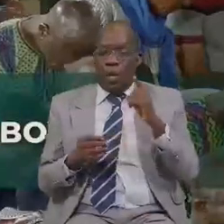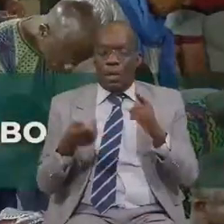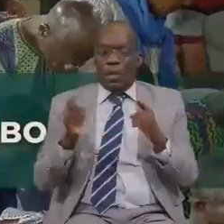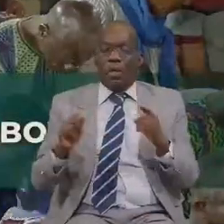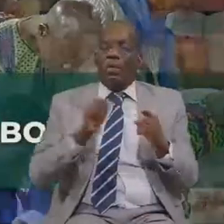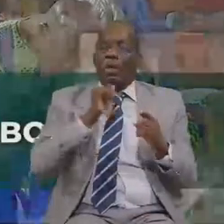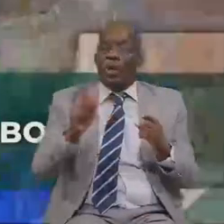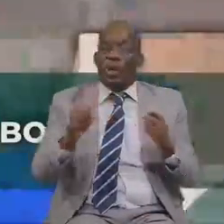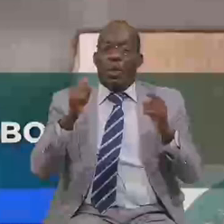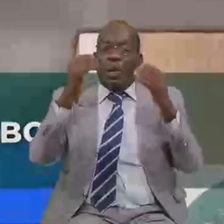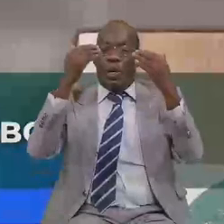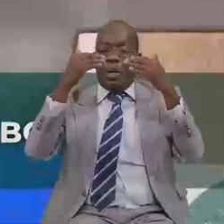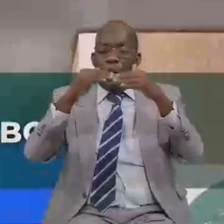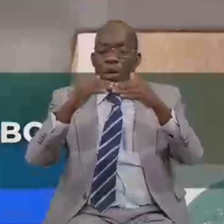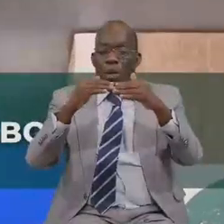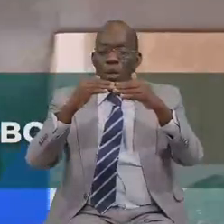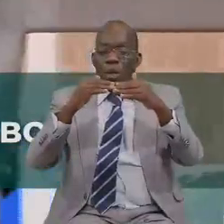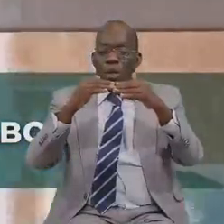des saints.